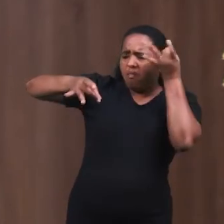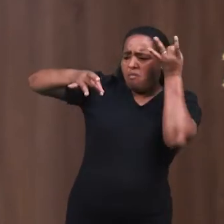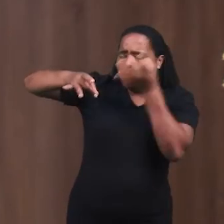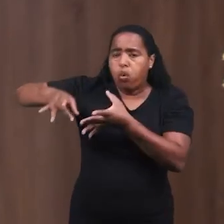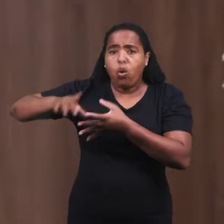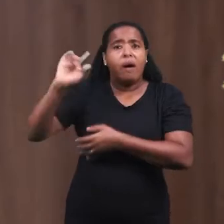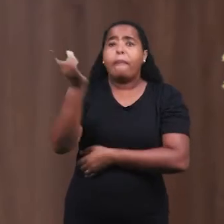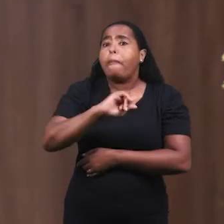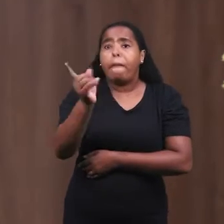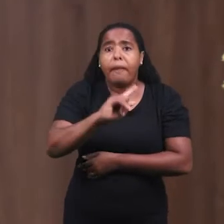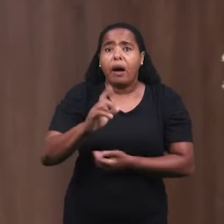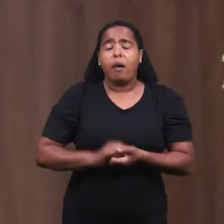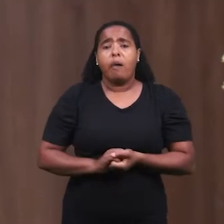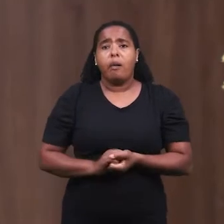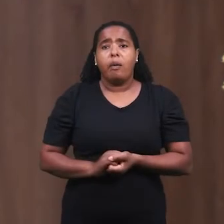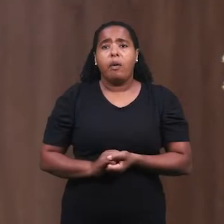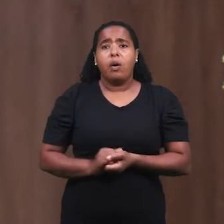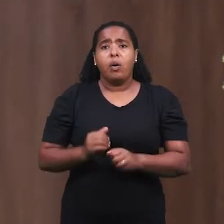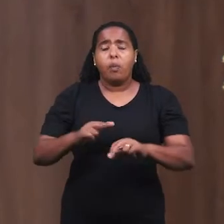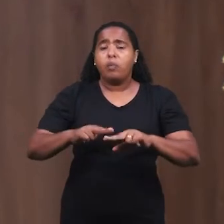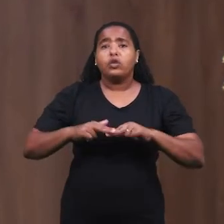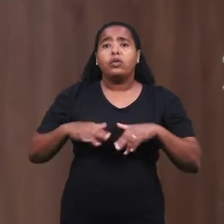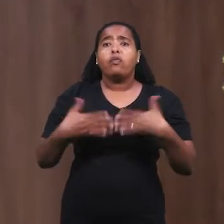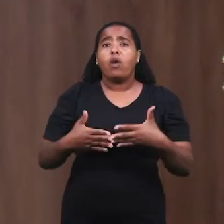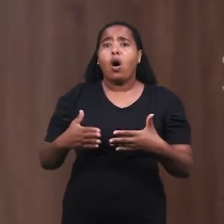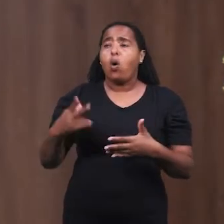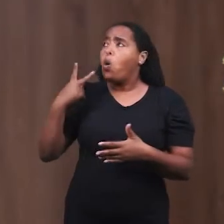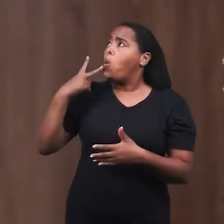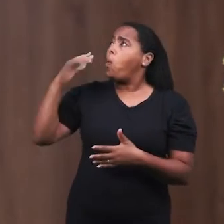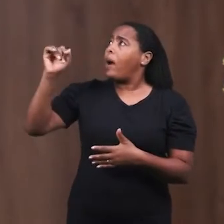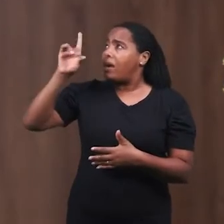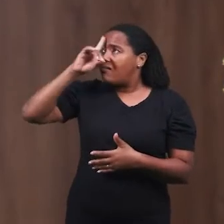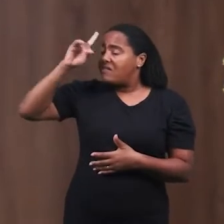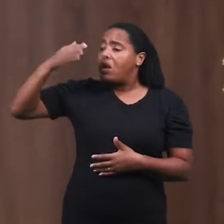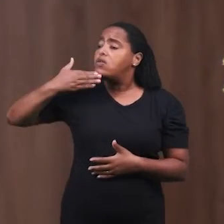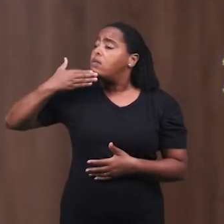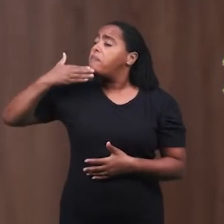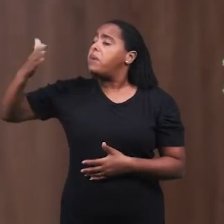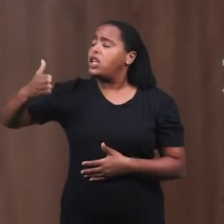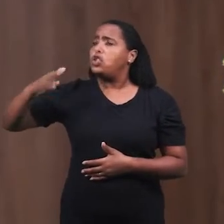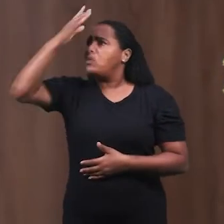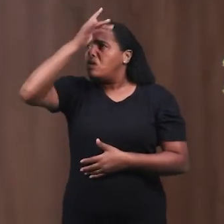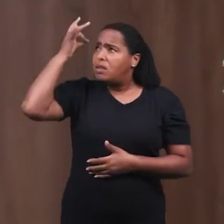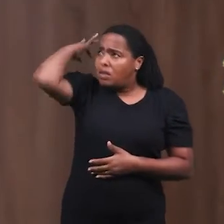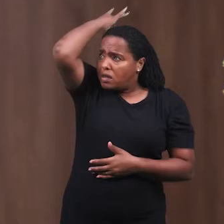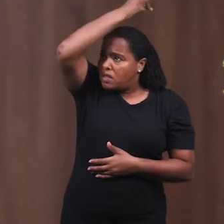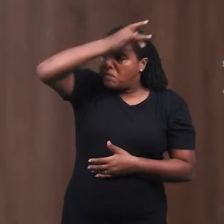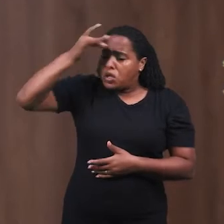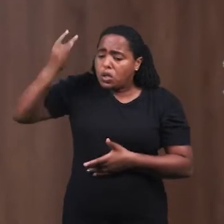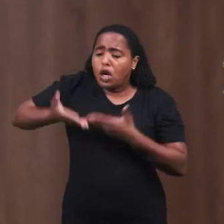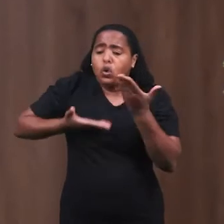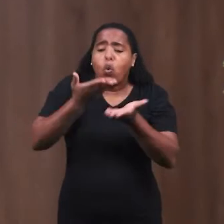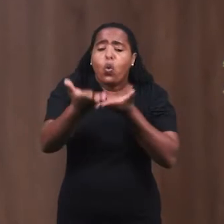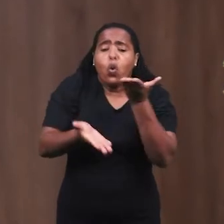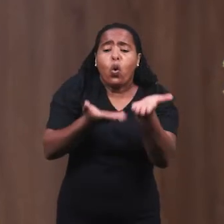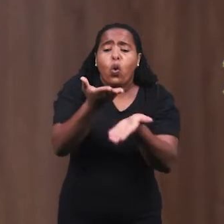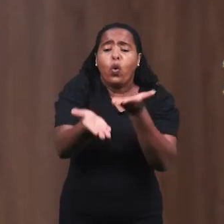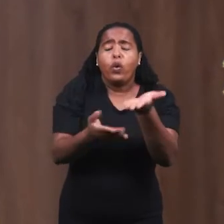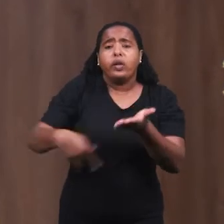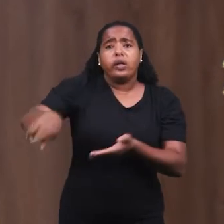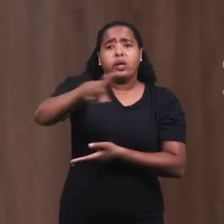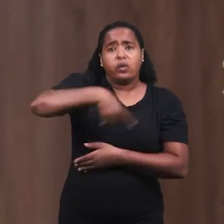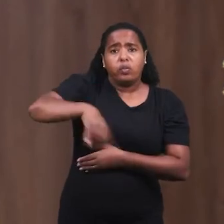из нашей жизни, потому что он получил от Отца просьбу. Отец попросил друга своего, чтобы